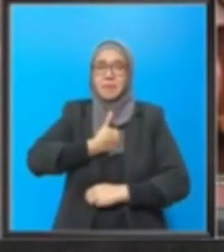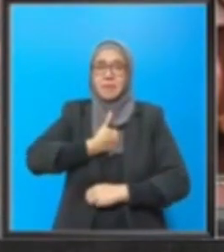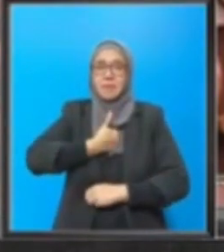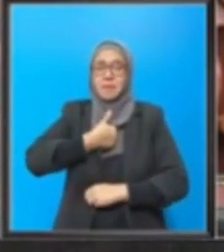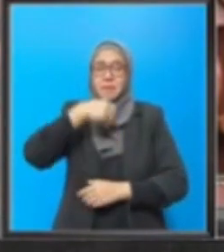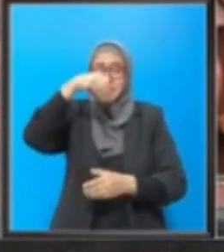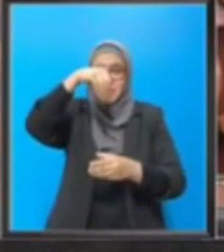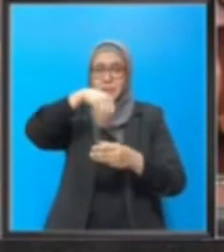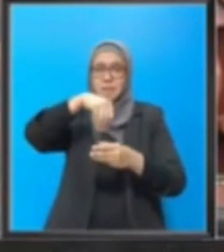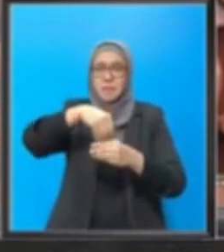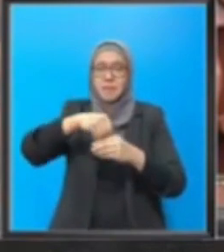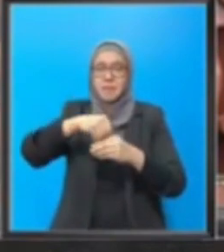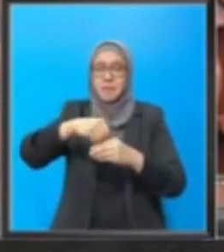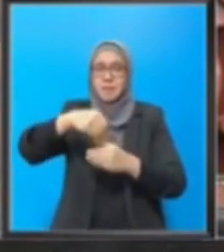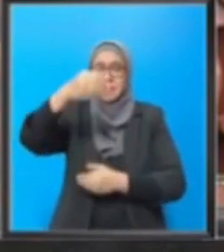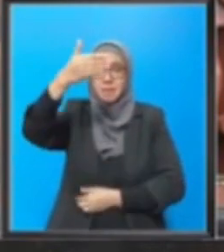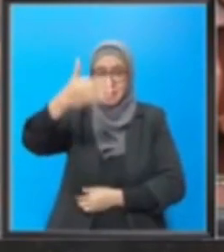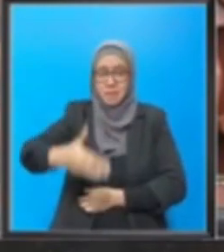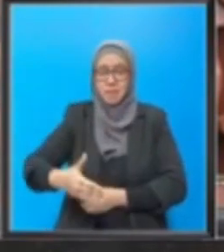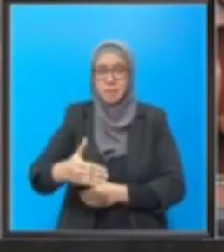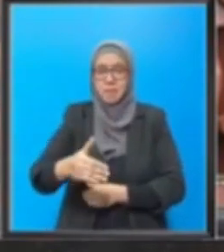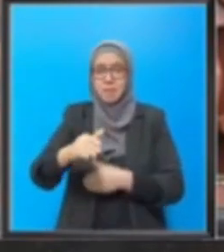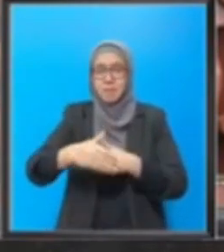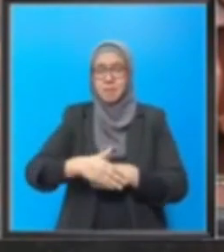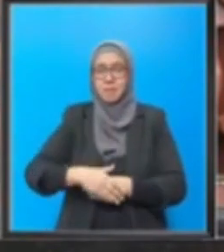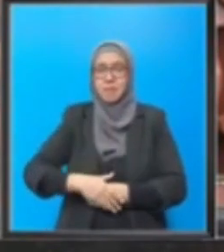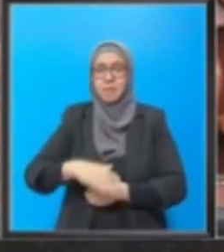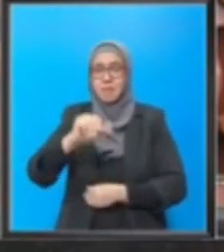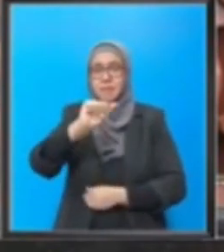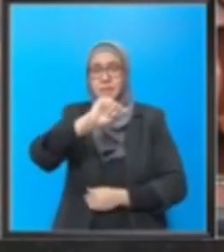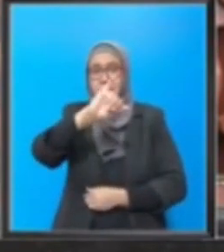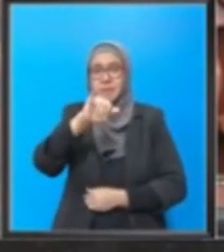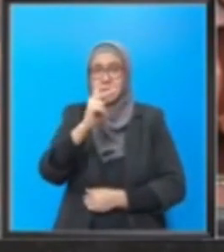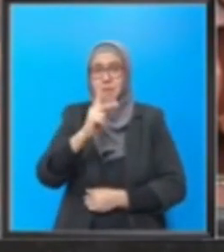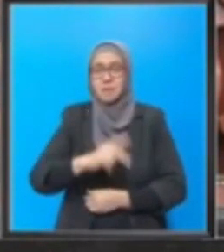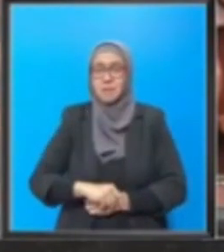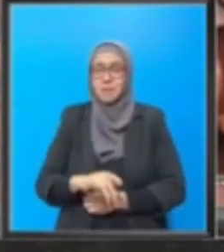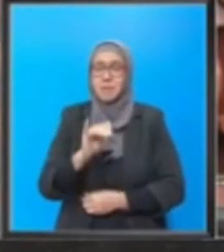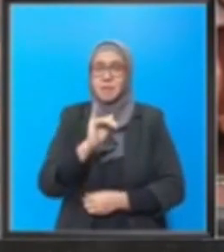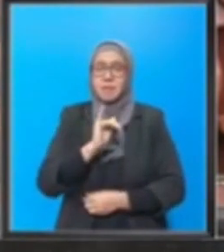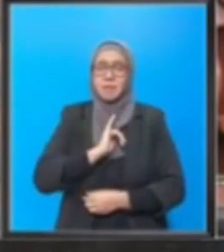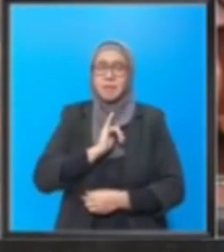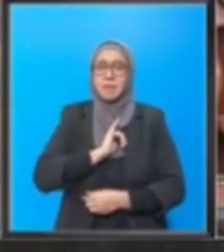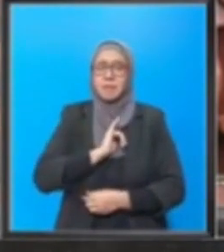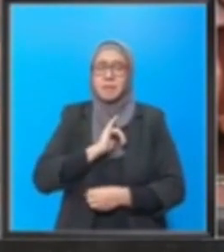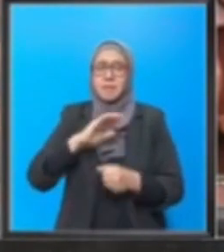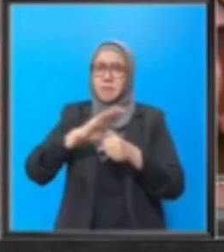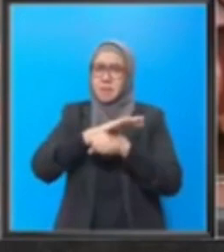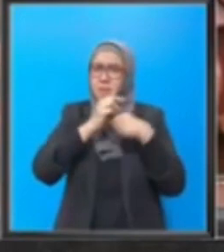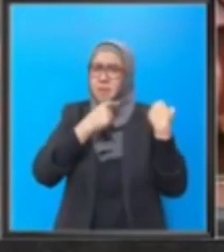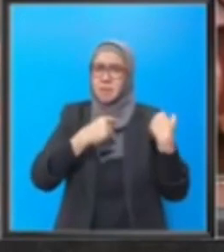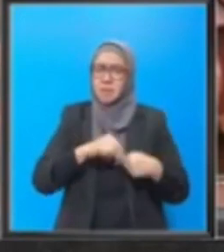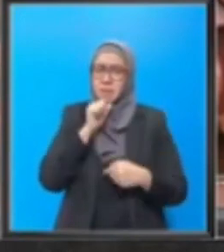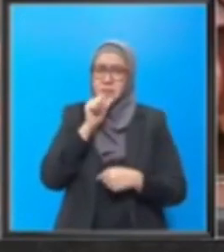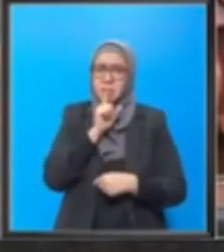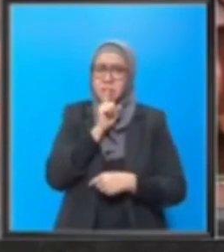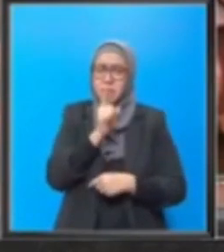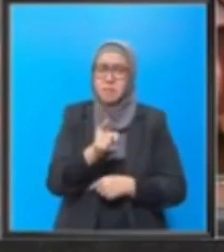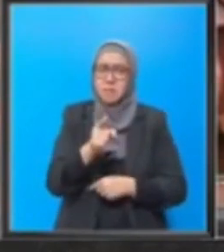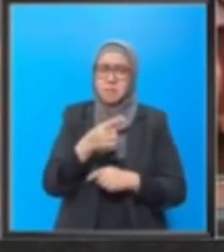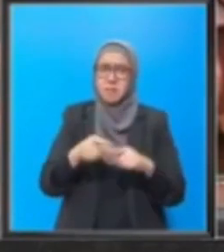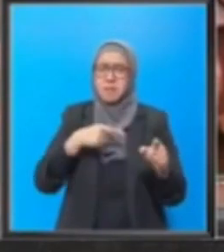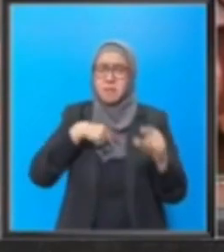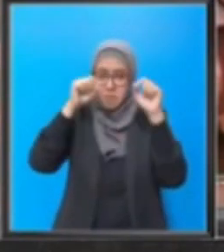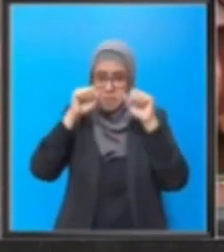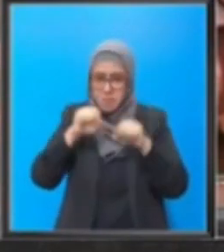hadapan jawatankuasa Sebenarnya saya sesuai aku tuh sepenuh hati saya tidak dapat kasihkan sama aja perkara itu berlaku atau tidak